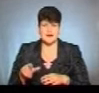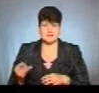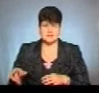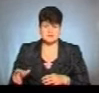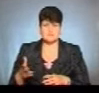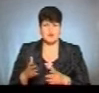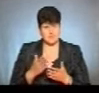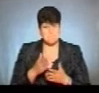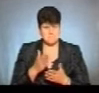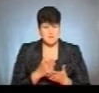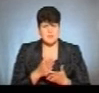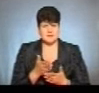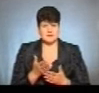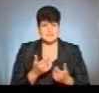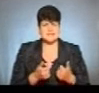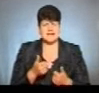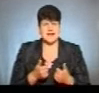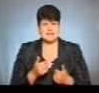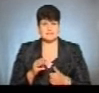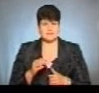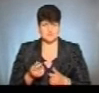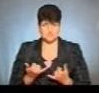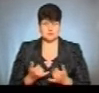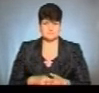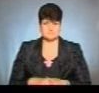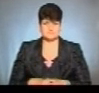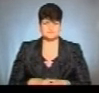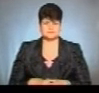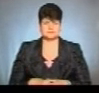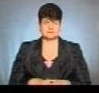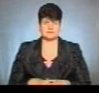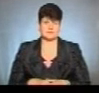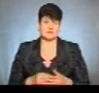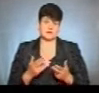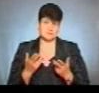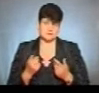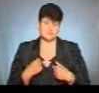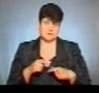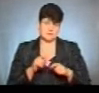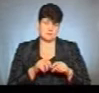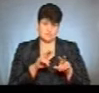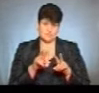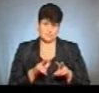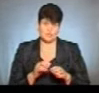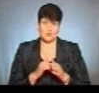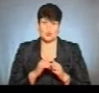маєте якісь рейтинги на сьогодні? Звісно, ми моніторимо